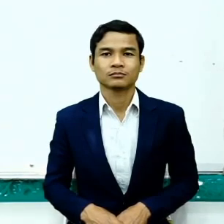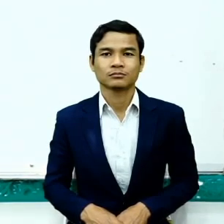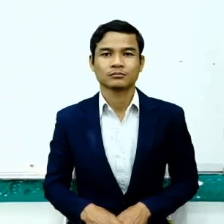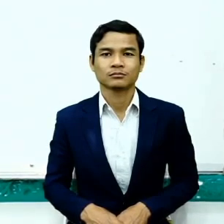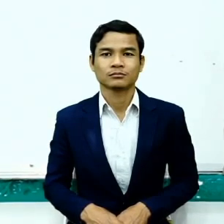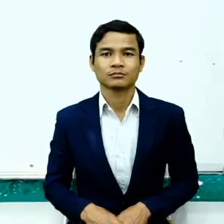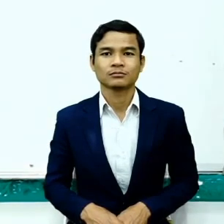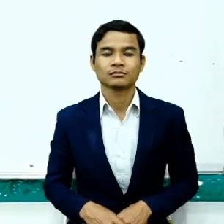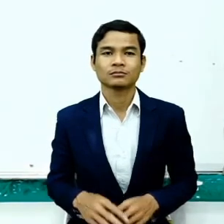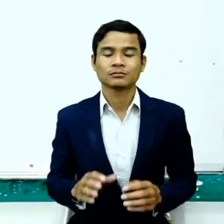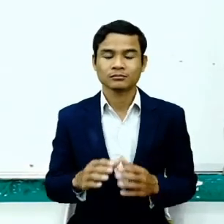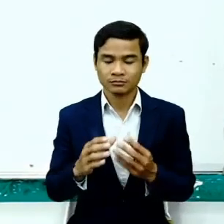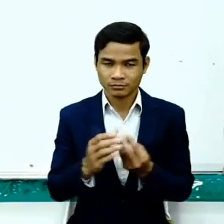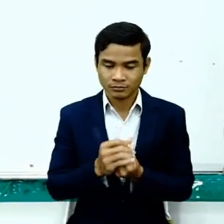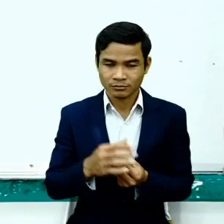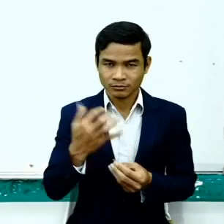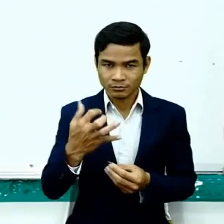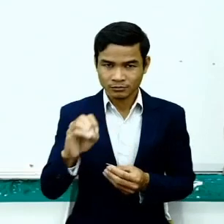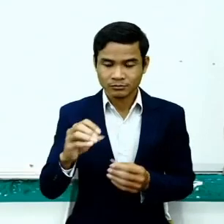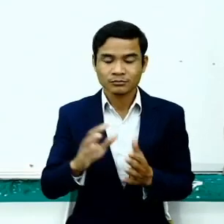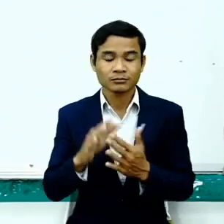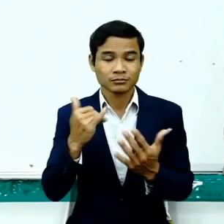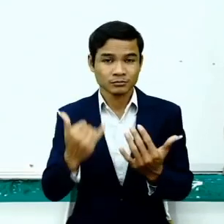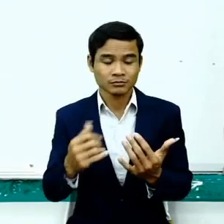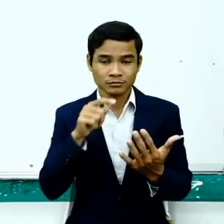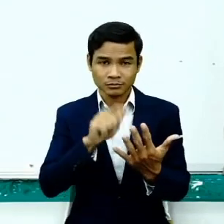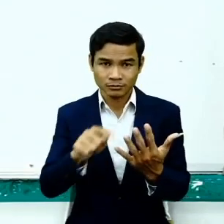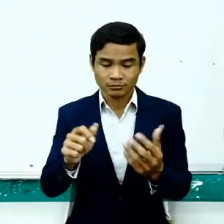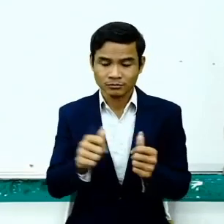chà nít nát chùm nuôn chất sập hoặc rộp chùm mùi nạ cổ tỏ